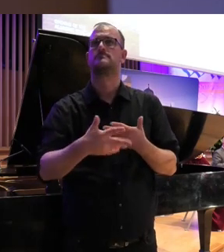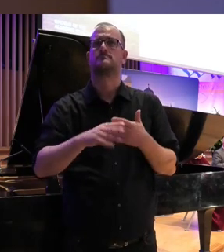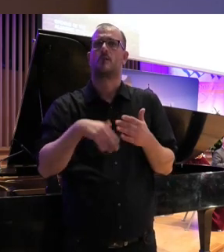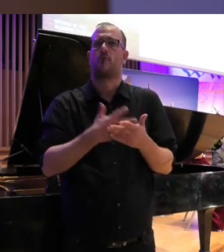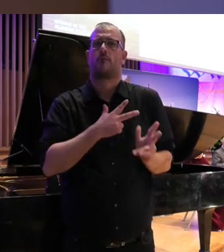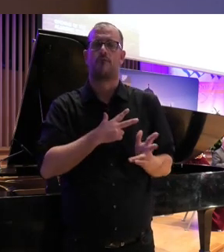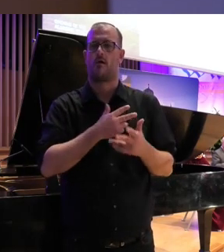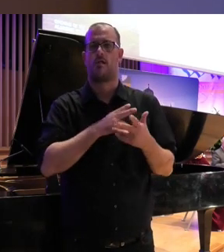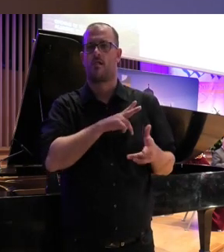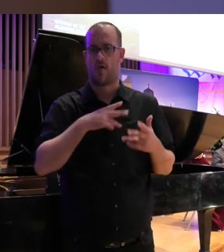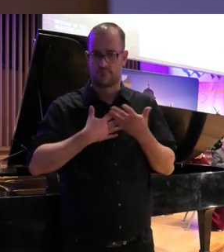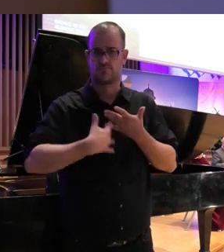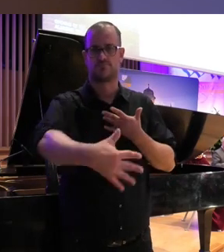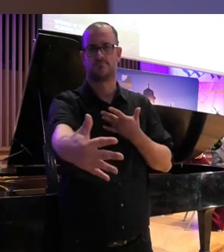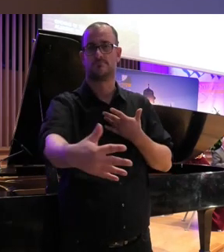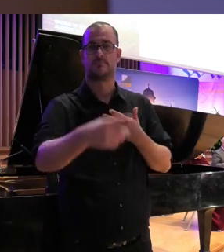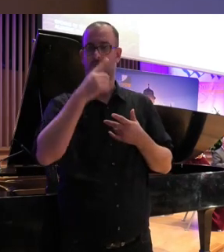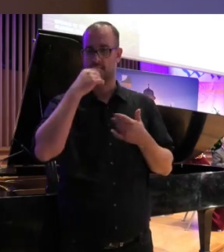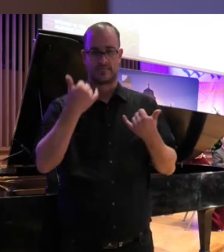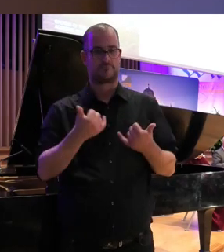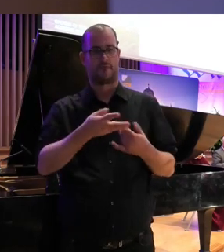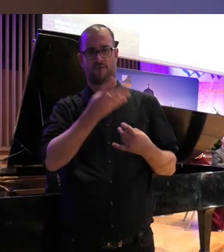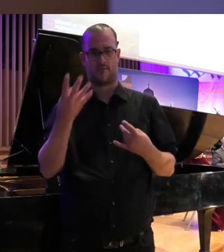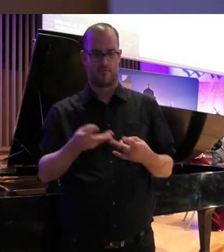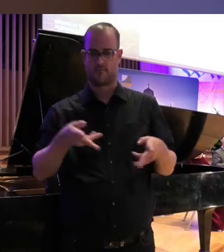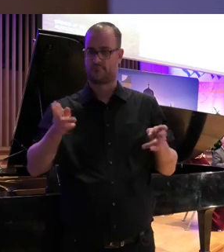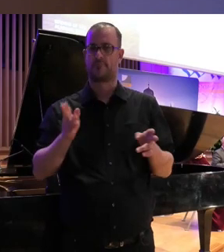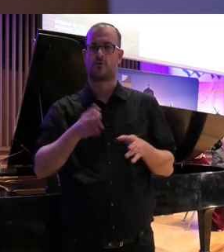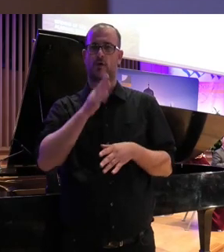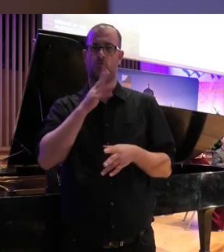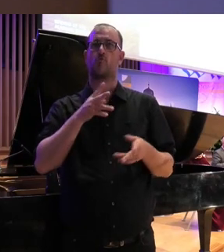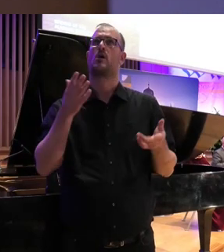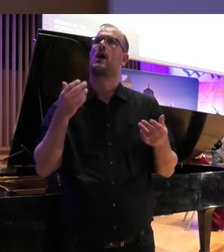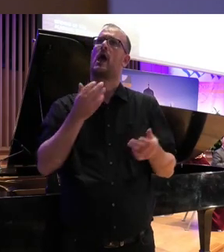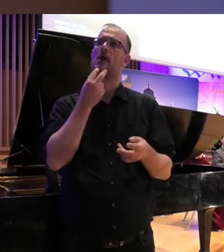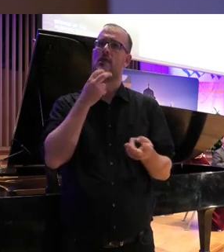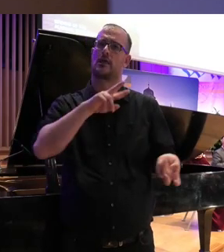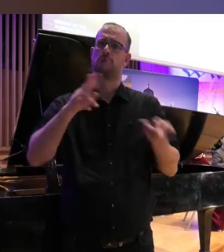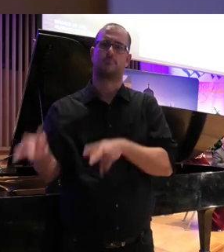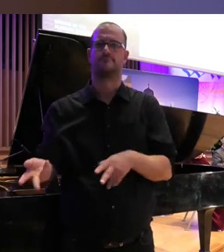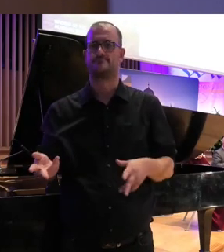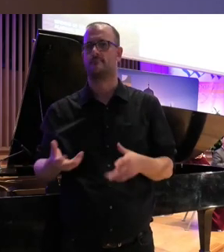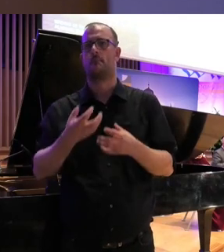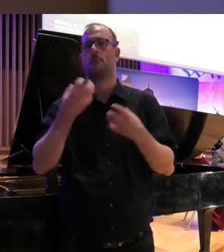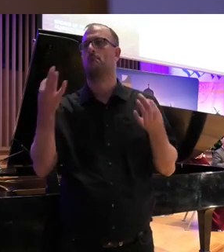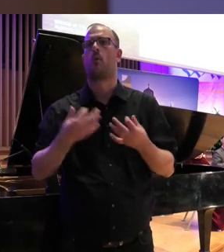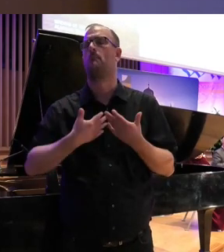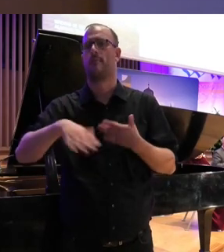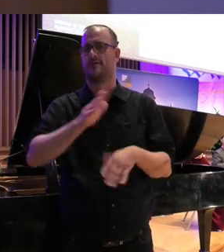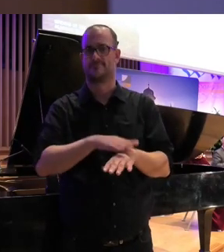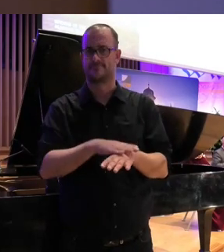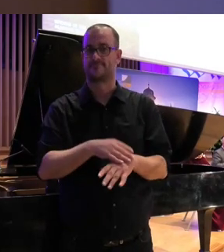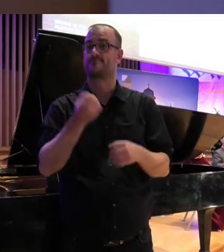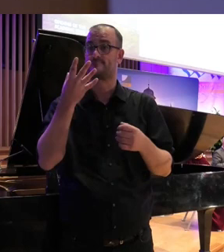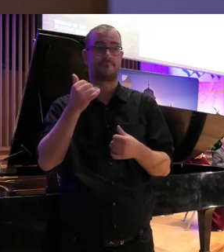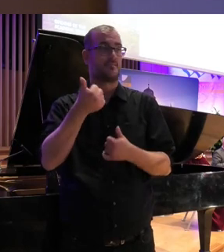die Energiewende schafft man nicht in einer Legislatur, da braucht man wahrscheinlich auch 5 Legislaturen, bevor man weiterkommt. Und eine Frage, die in der Tat im